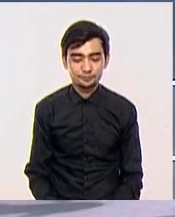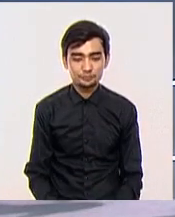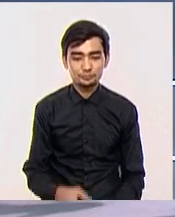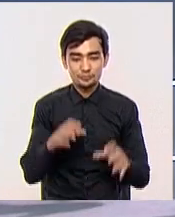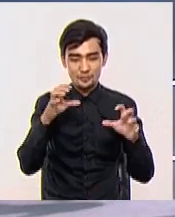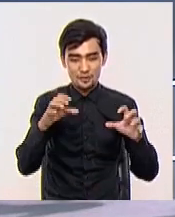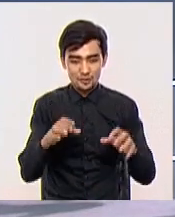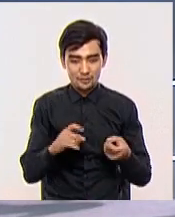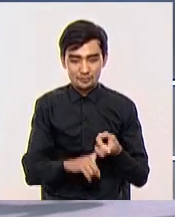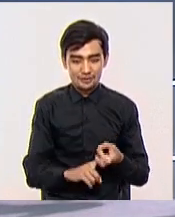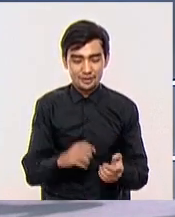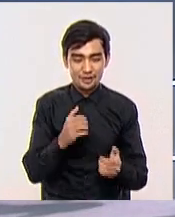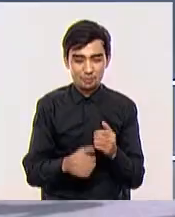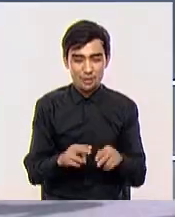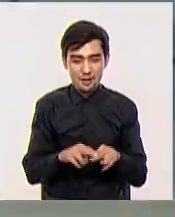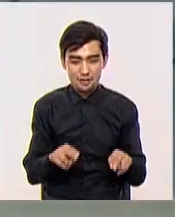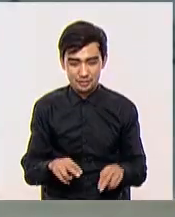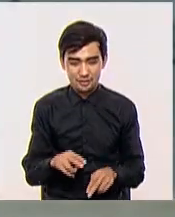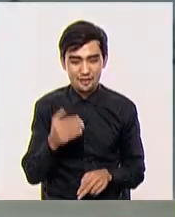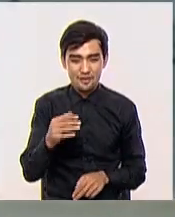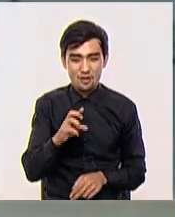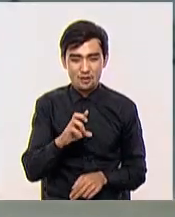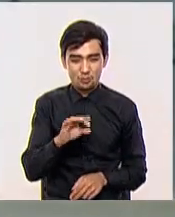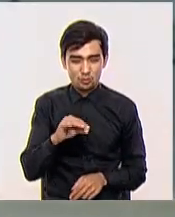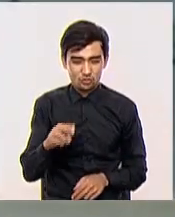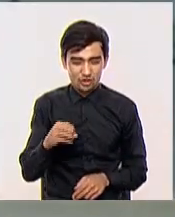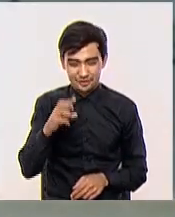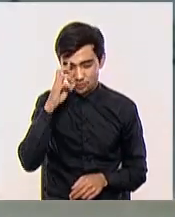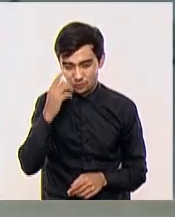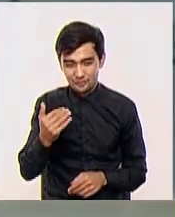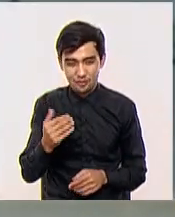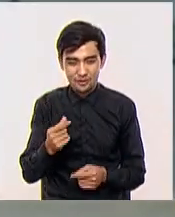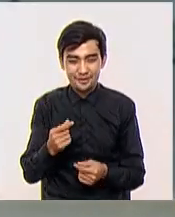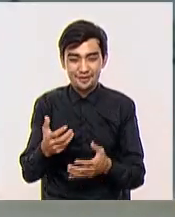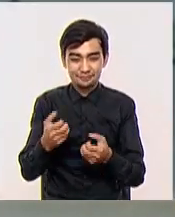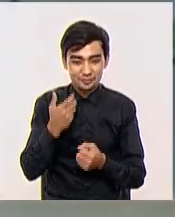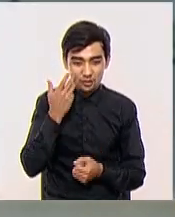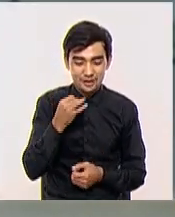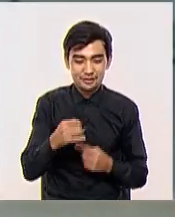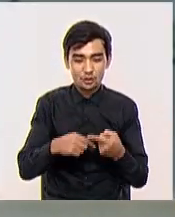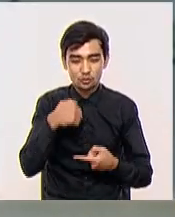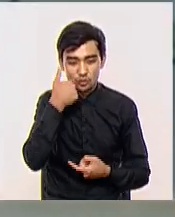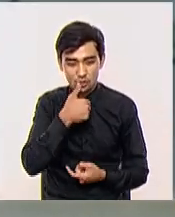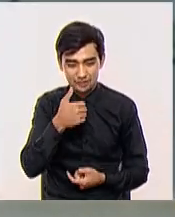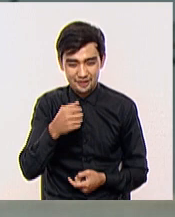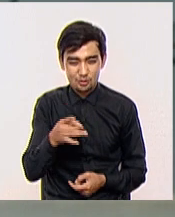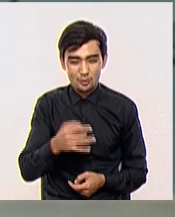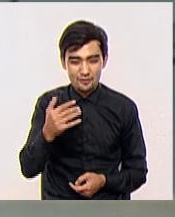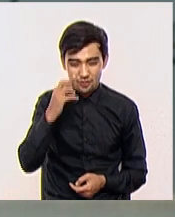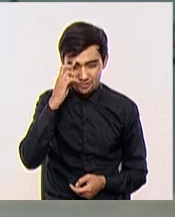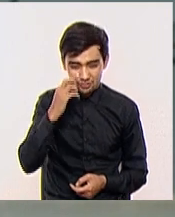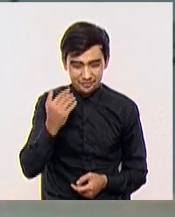бойынша жылда парламент бюджетті қабылдағанда республикалық бюджет, келесі жылға республикалық бюджетті